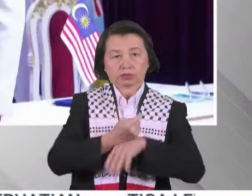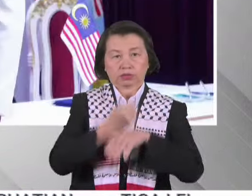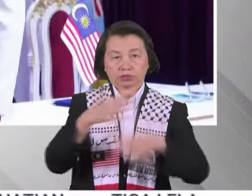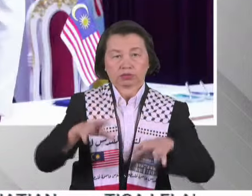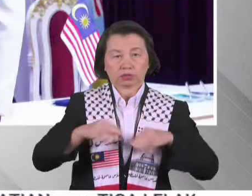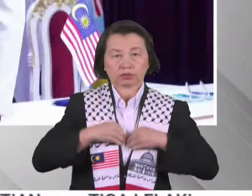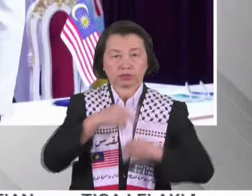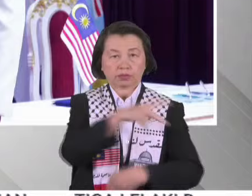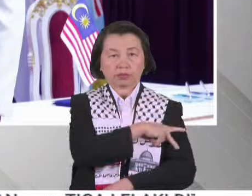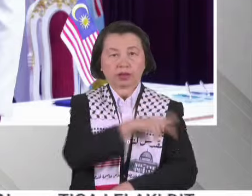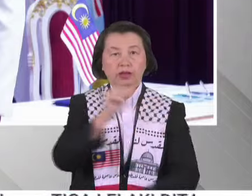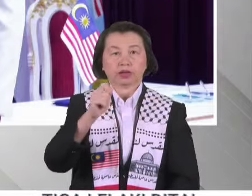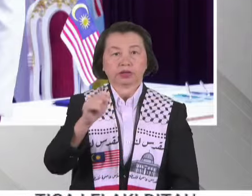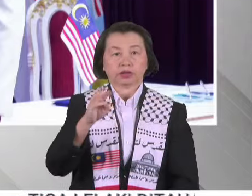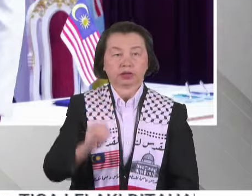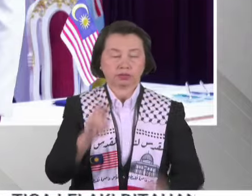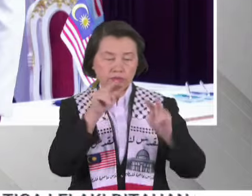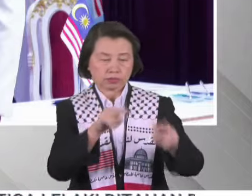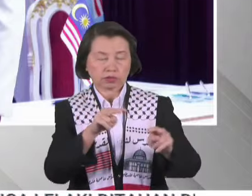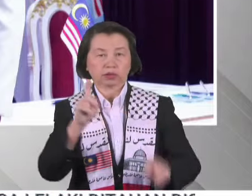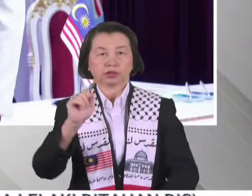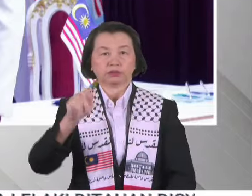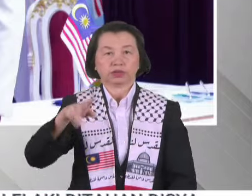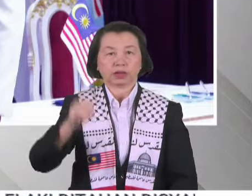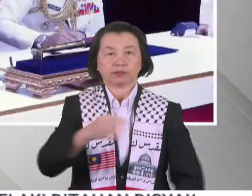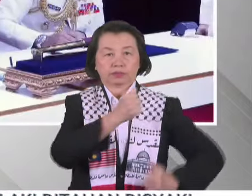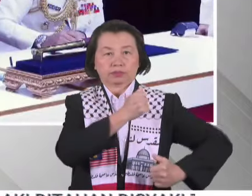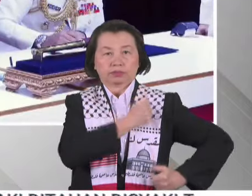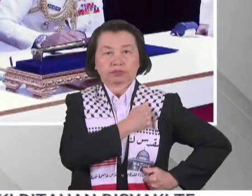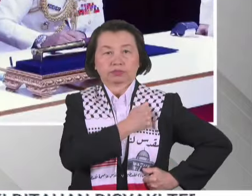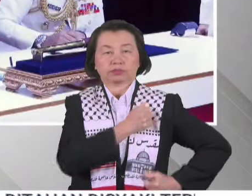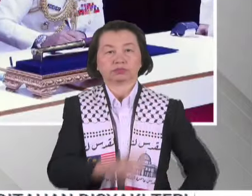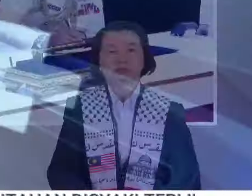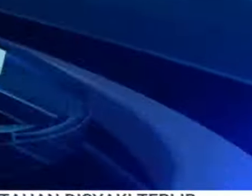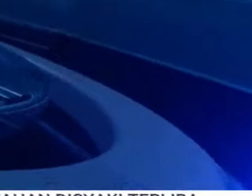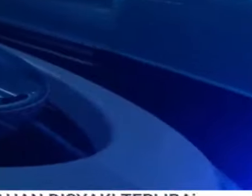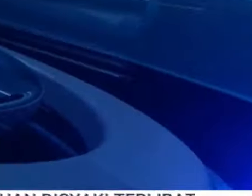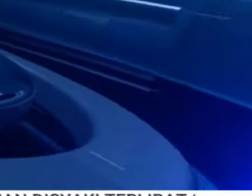ATM dan disaksikan Timbalan Menteri Pertahanan.